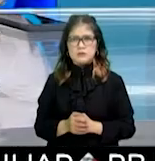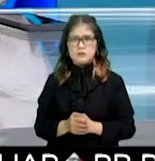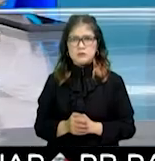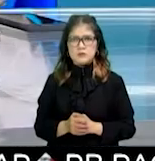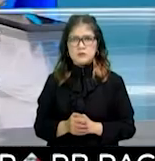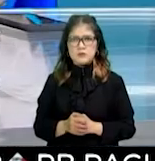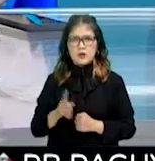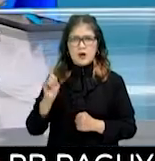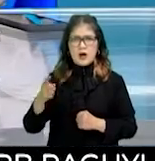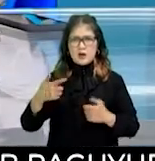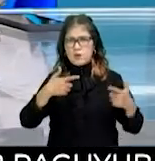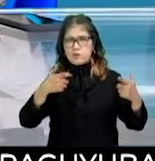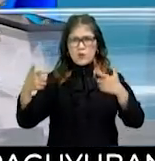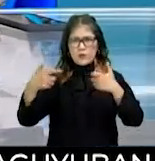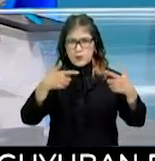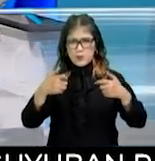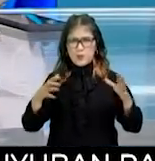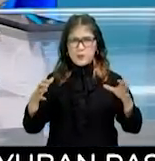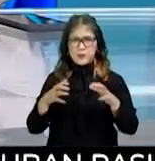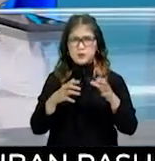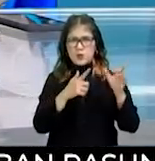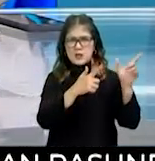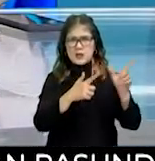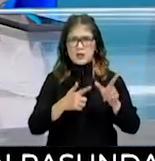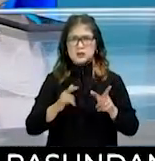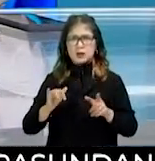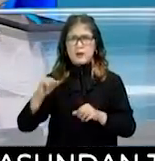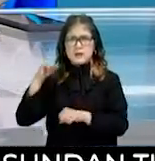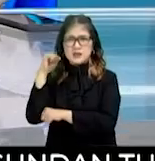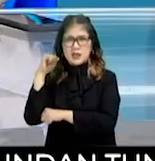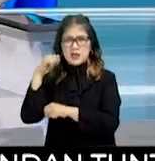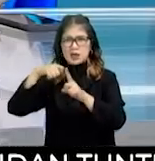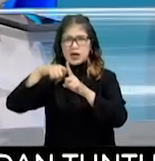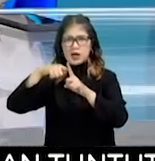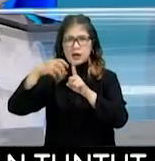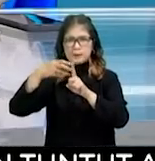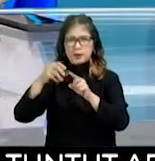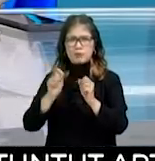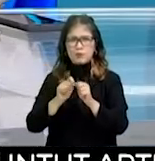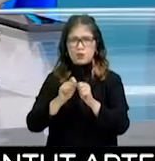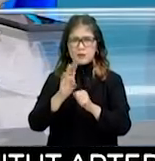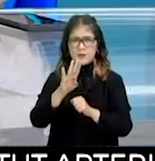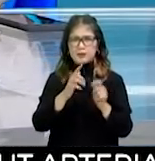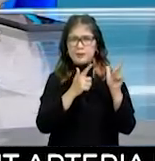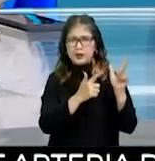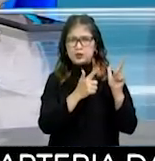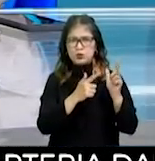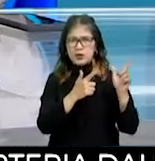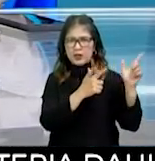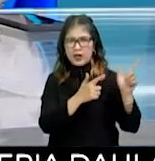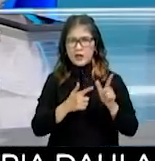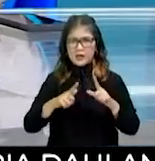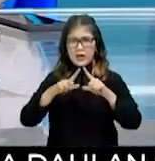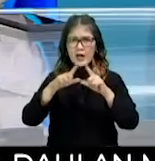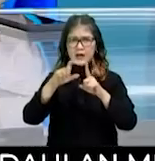Hai baku tembak antara pasukan TNI dengan kelompok kriminal bersenjata KKB mengakibatkan empat prajurit TNI Angkatan Darat menjadi korban